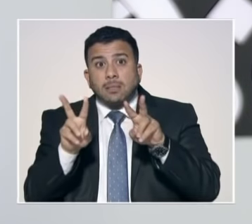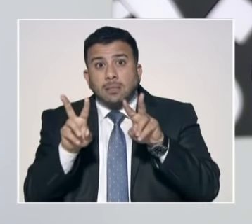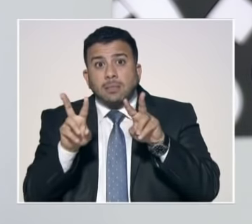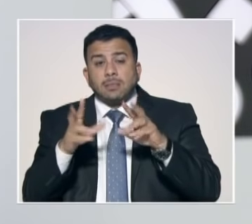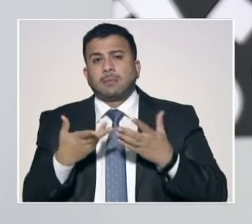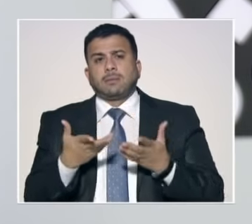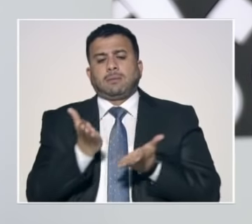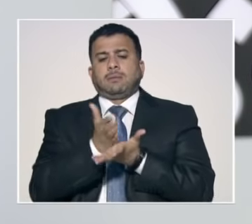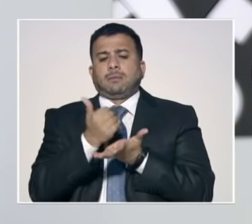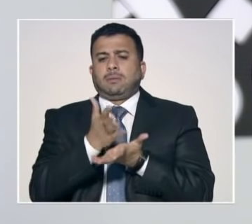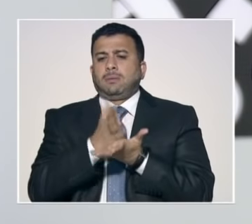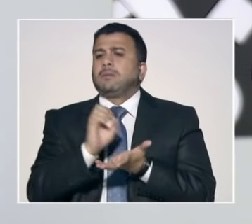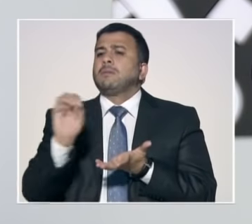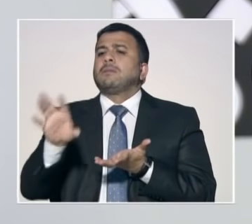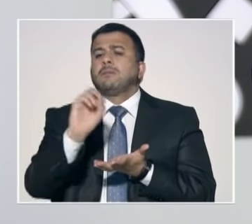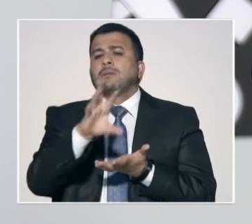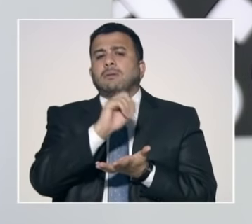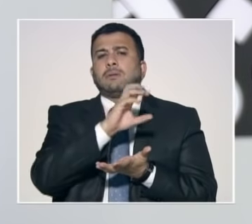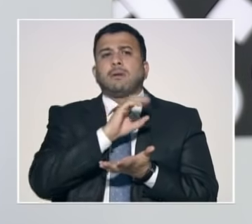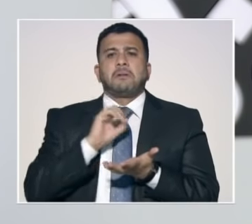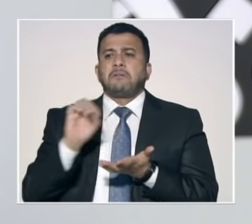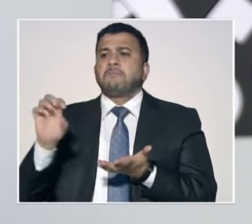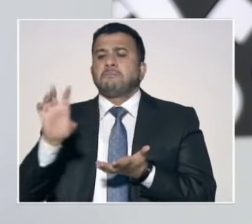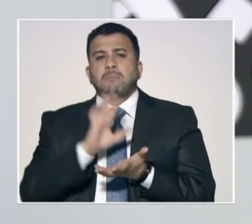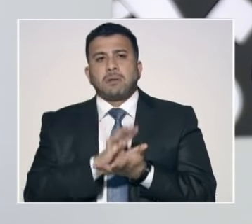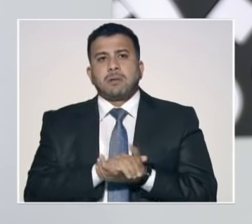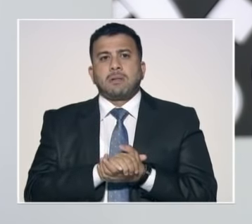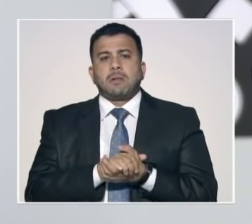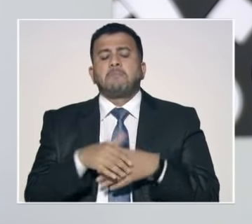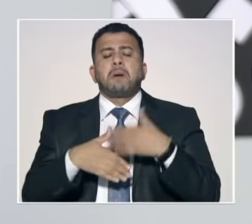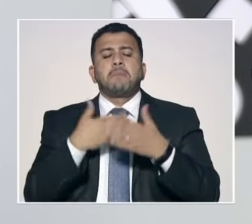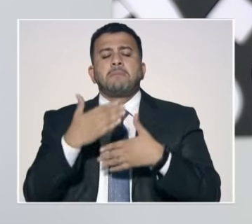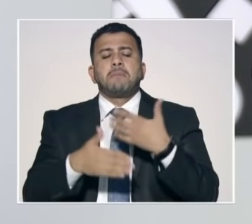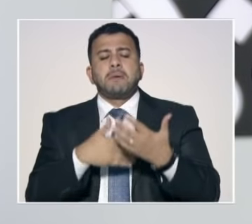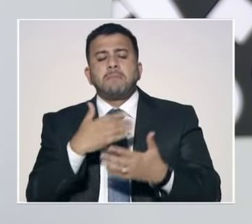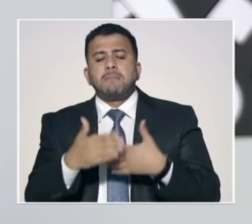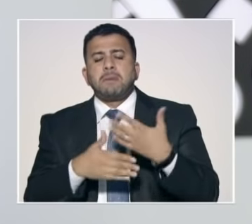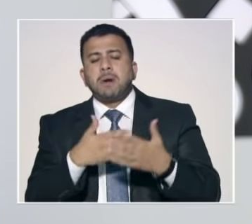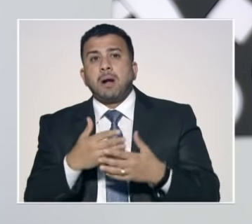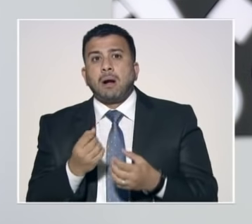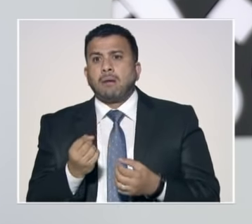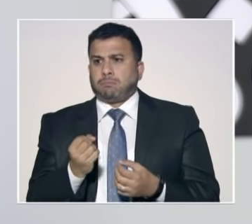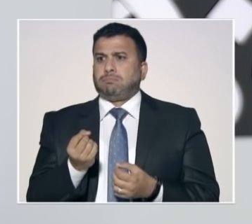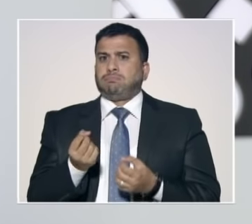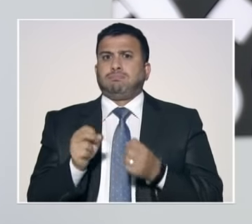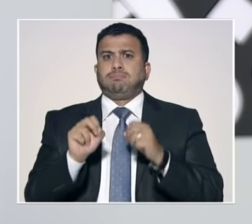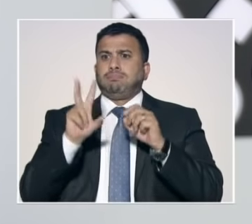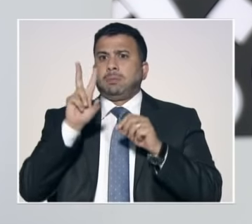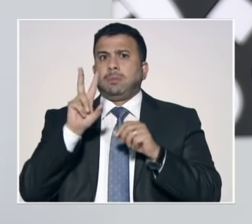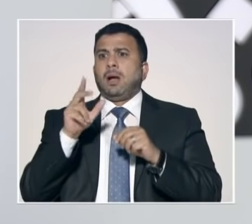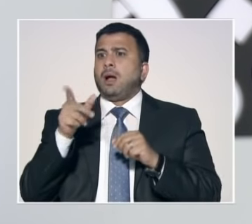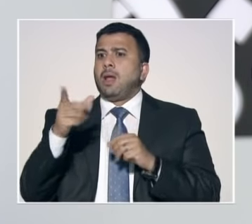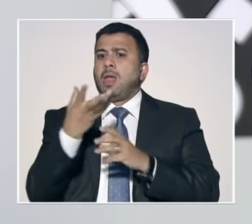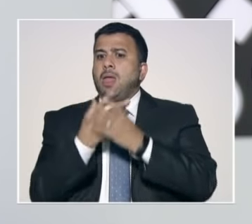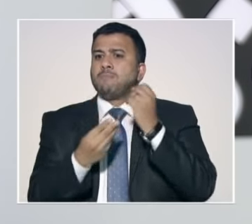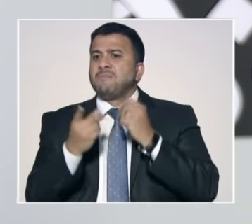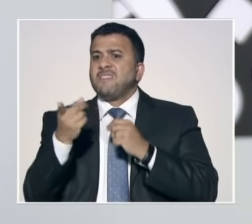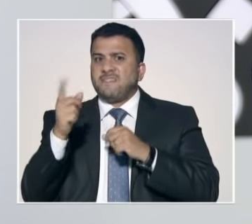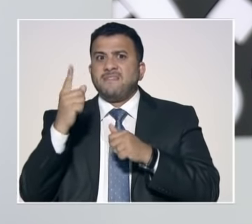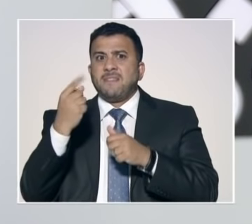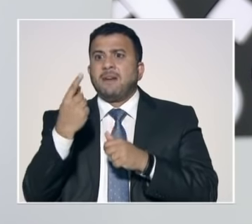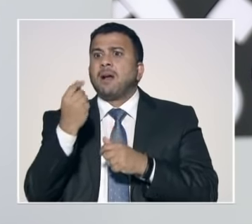يظهر وارث مثلا ثم يحرم بمثل هذه الطريقة. ولكن الأفضل للأب أن يلجأ إلى الهبة، أن يلجأ